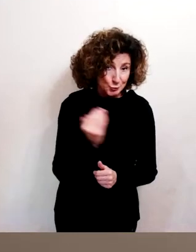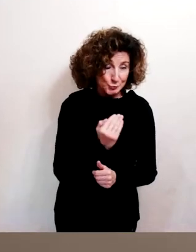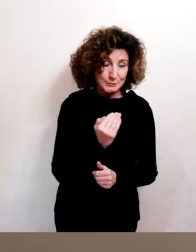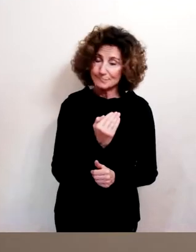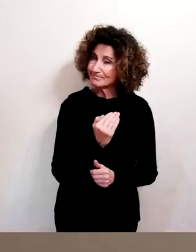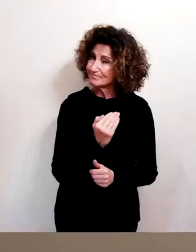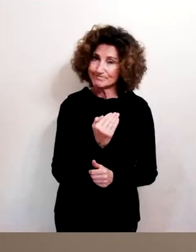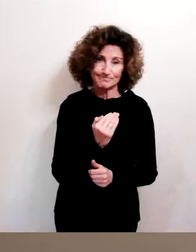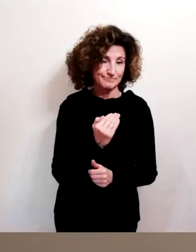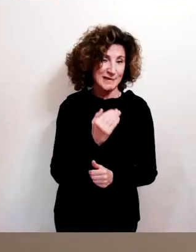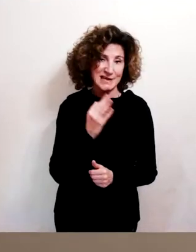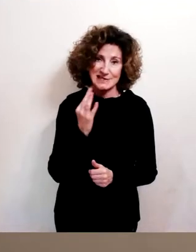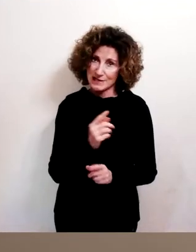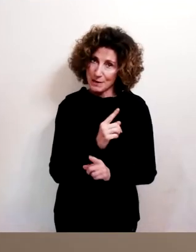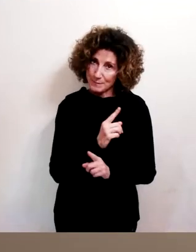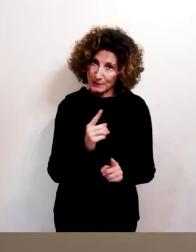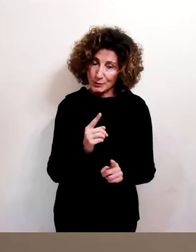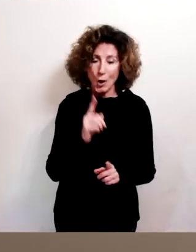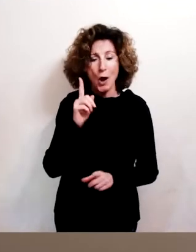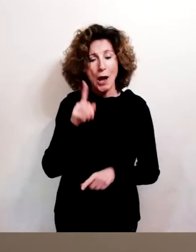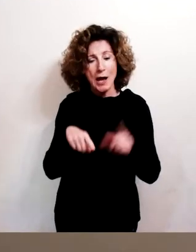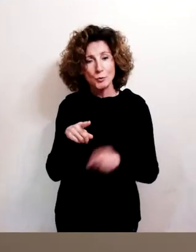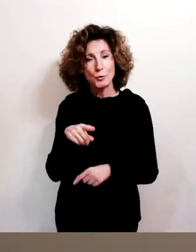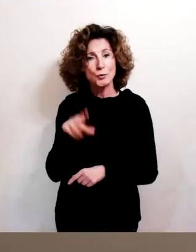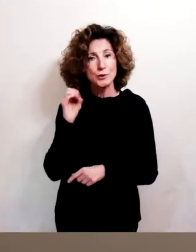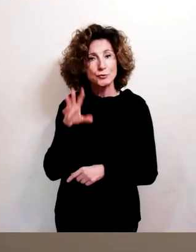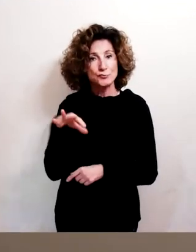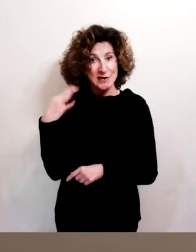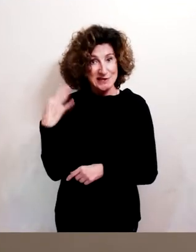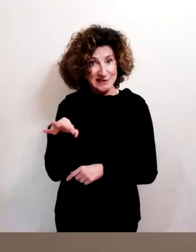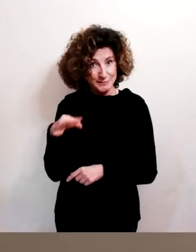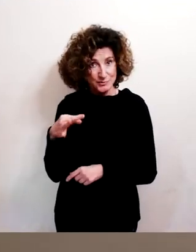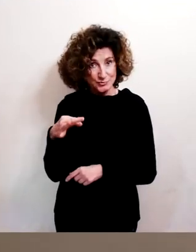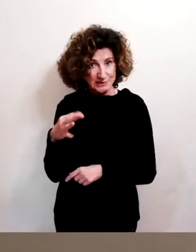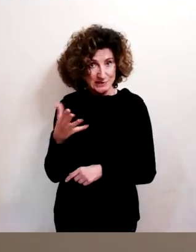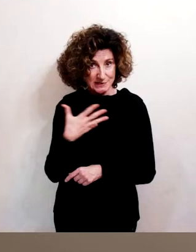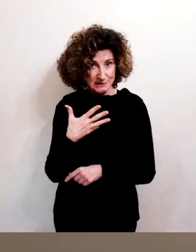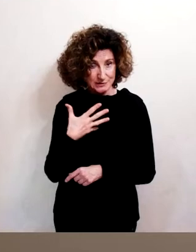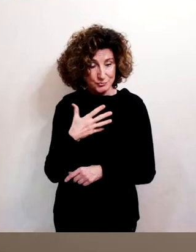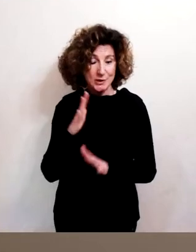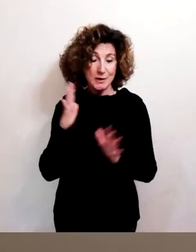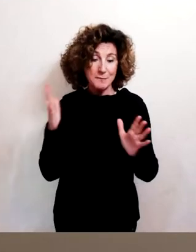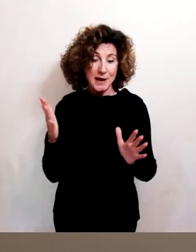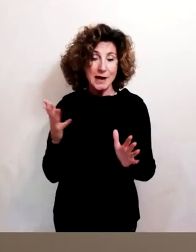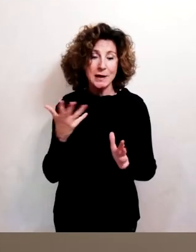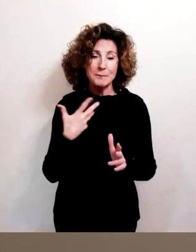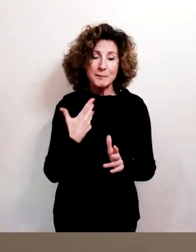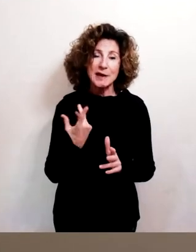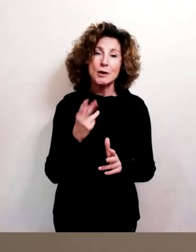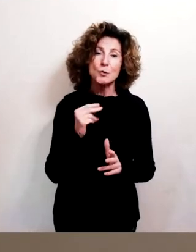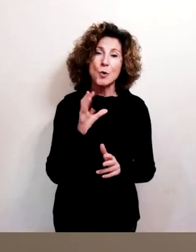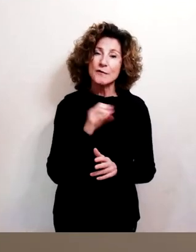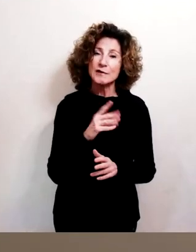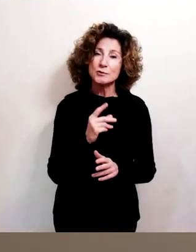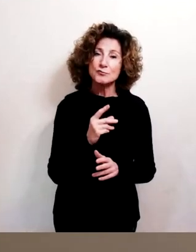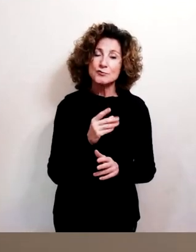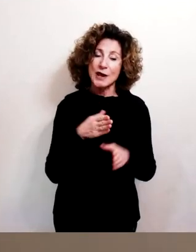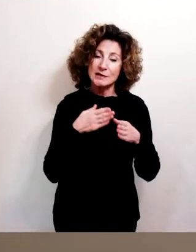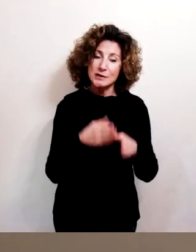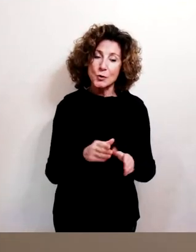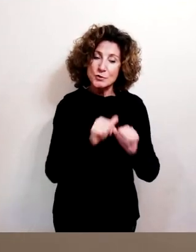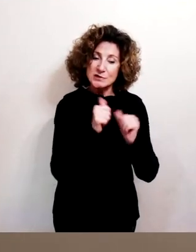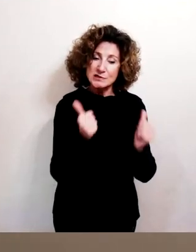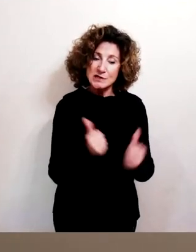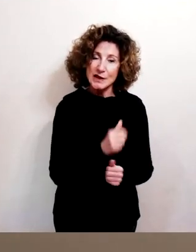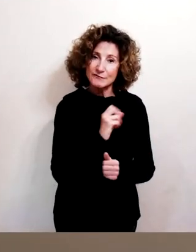purtroppo non è sempre così ci sono alcuni docenti specializzati ma per un problema di ingresso in ruolo di nuovi docenti